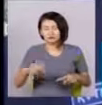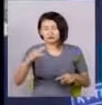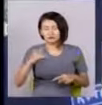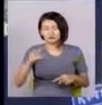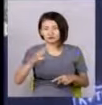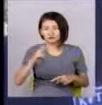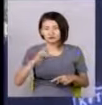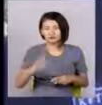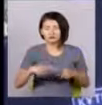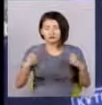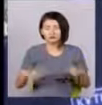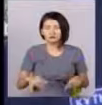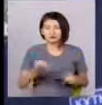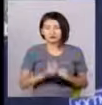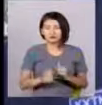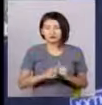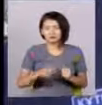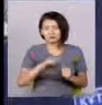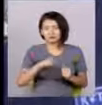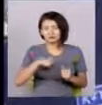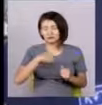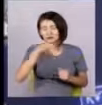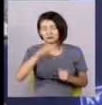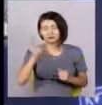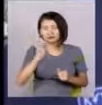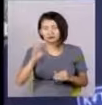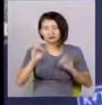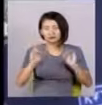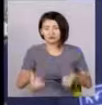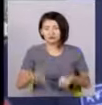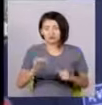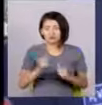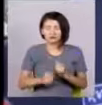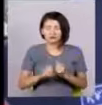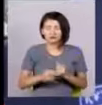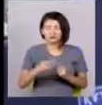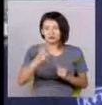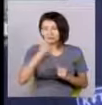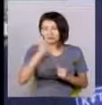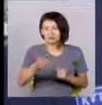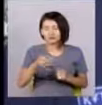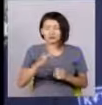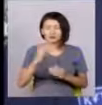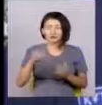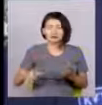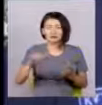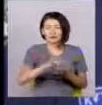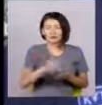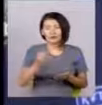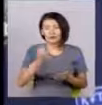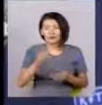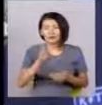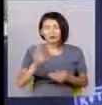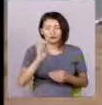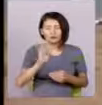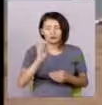Екіншіден оны кеудесіндегі суды шығару керек. Яғни оны тізеден бүгіп қоясыздар, шыққан су шығады, оның бәрін